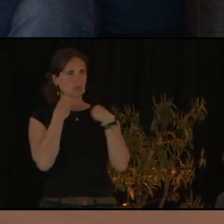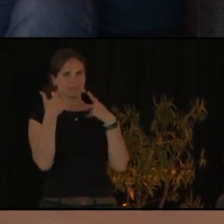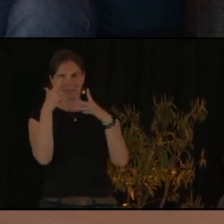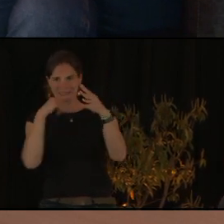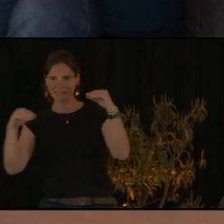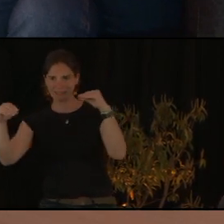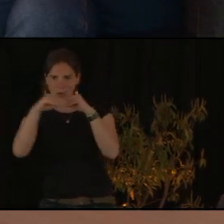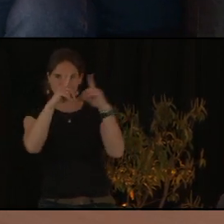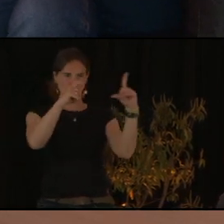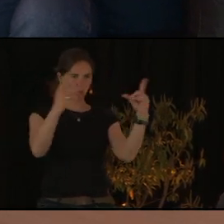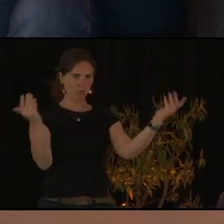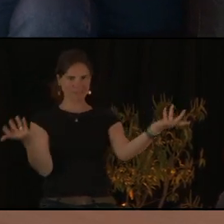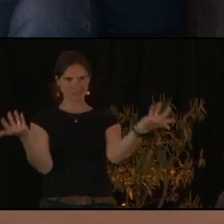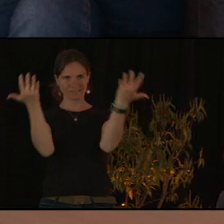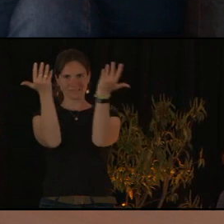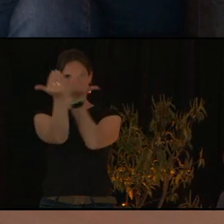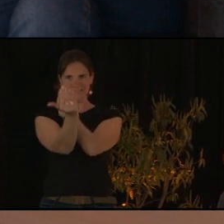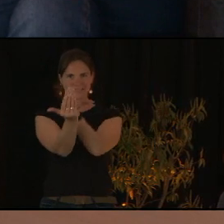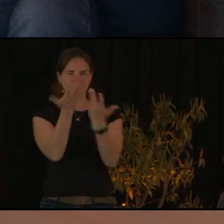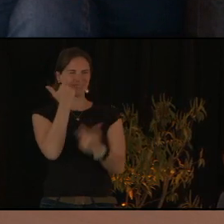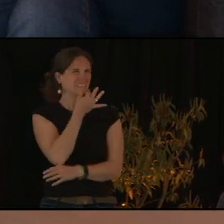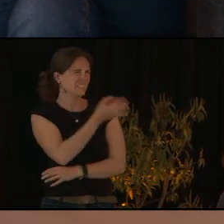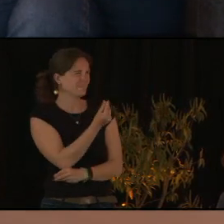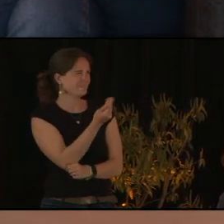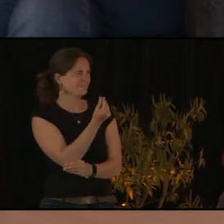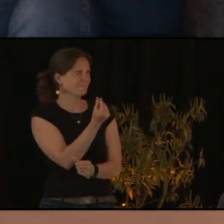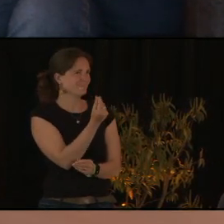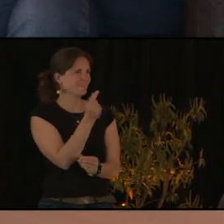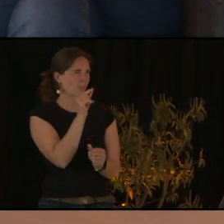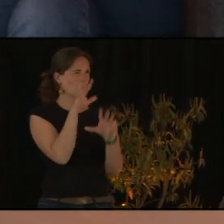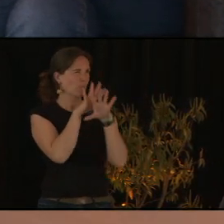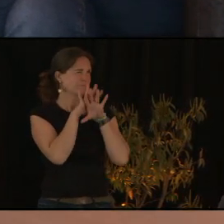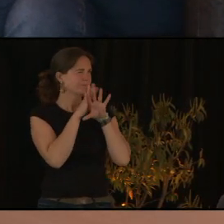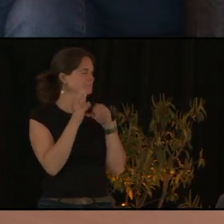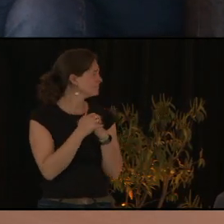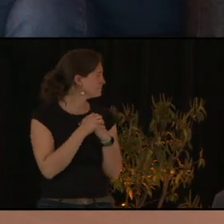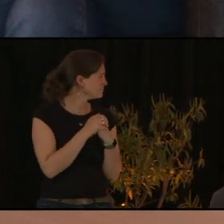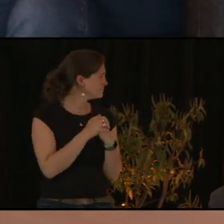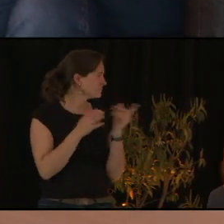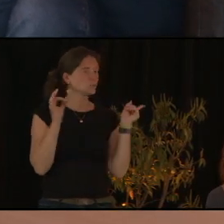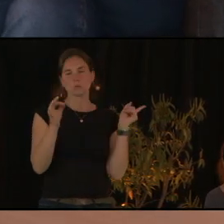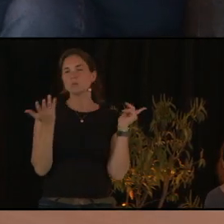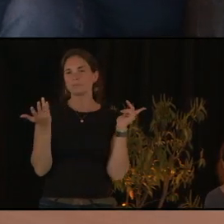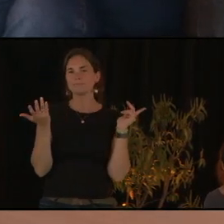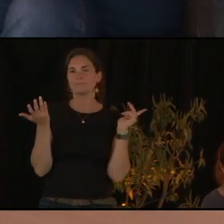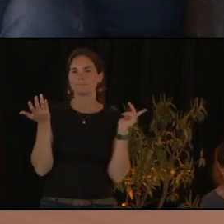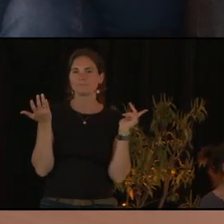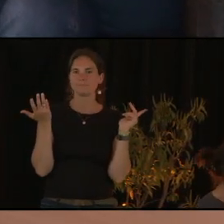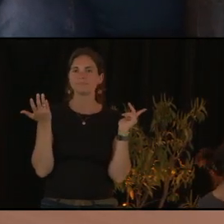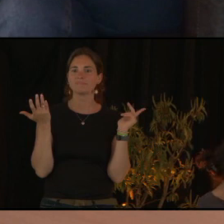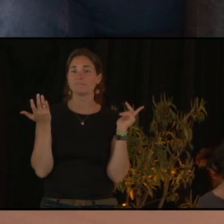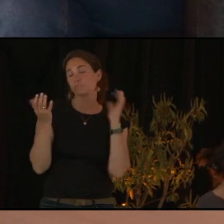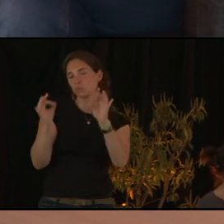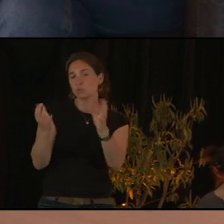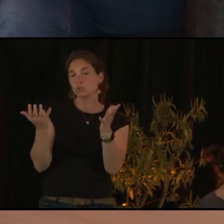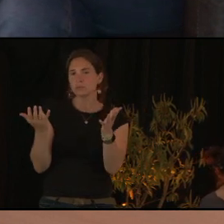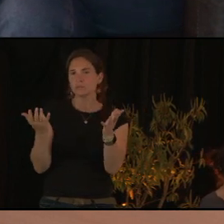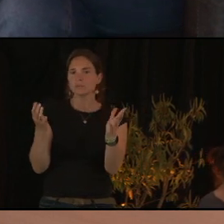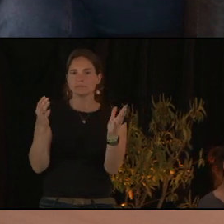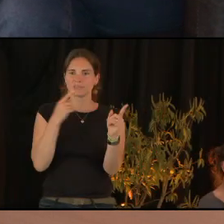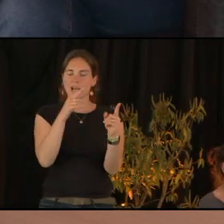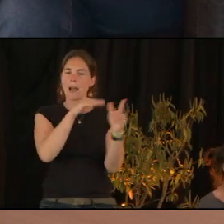silence. Je ne sais pas si je l'exprime très bien, c'est un peu obscur. Si, effectivement, c'est des, comme, si, oui, ils ont un côté